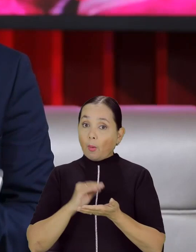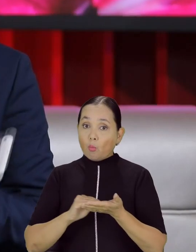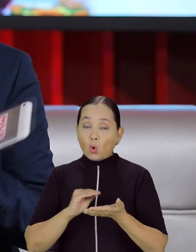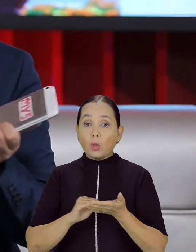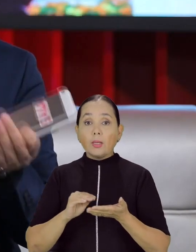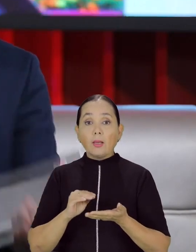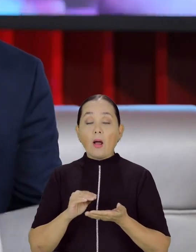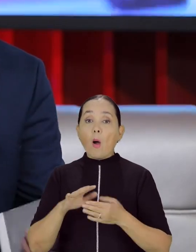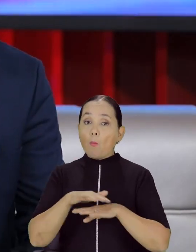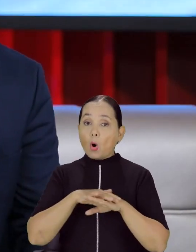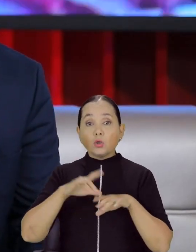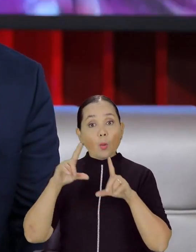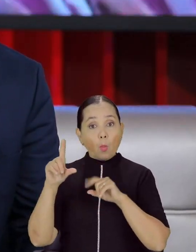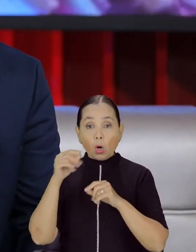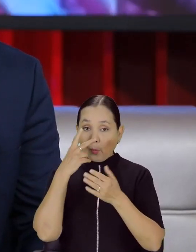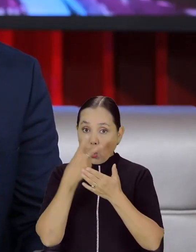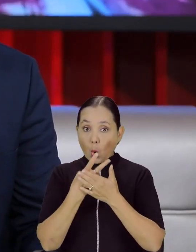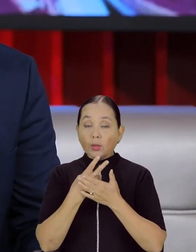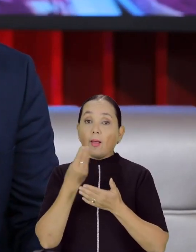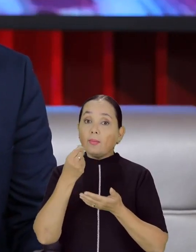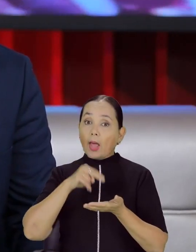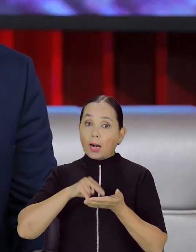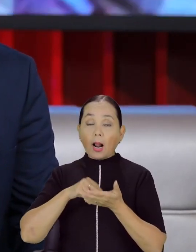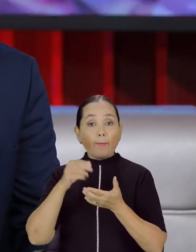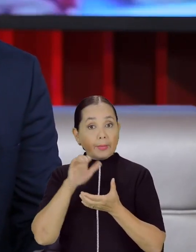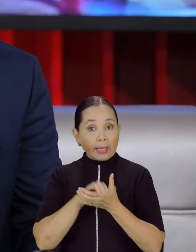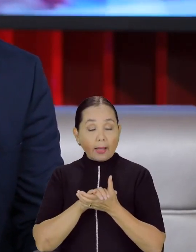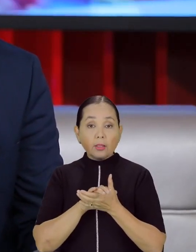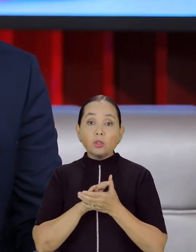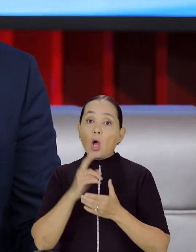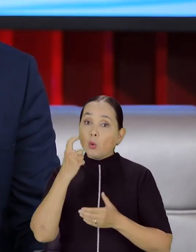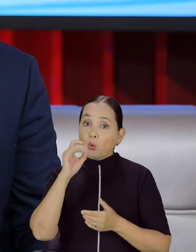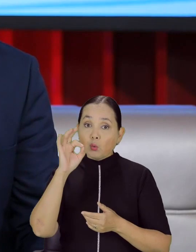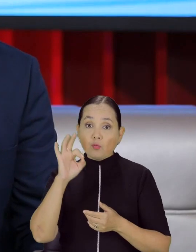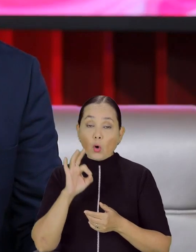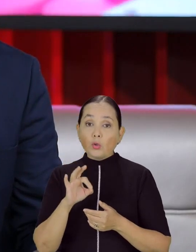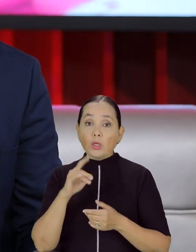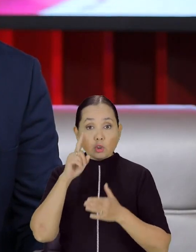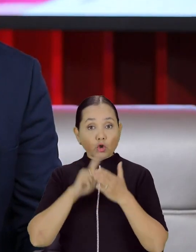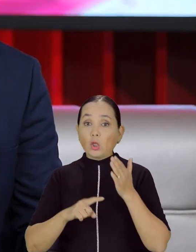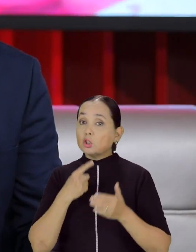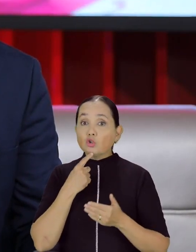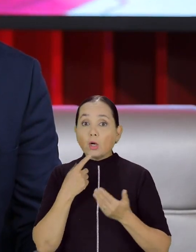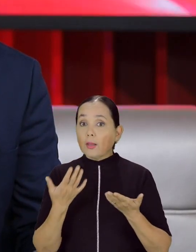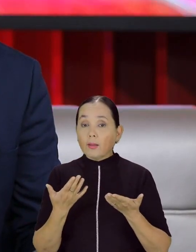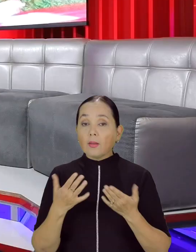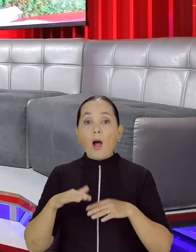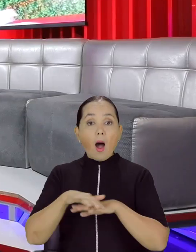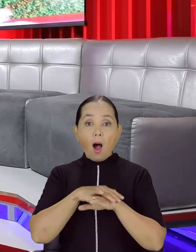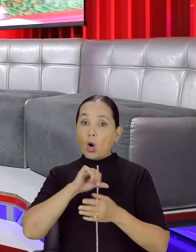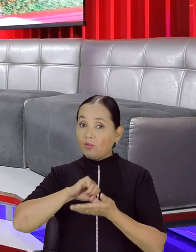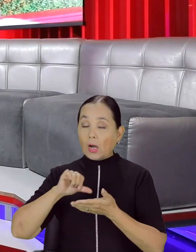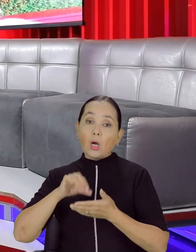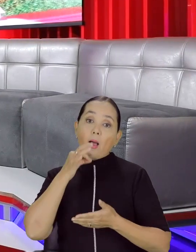muxbirimiz demak bozorga borib ko'rdi, narxlar bilan tanishdi, lekin 100% ishonish qiyin. Lekin aholi